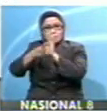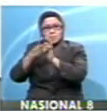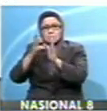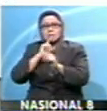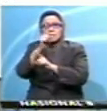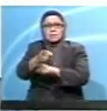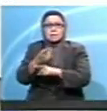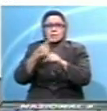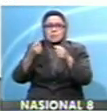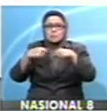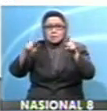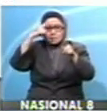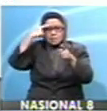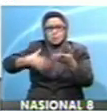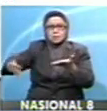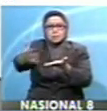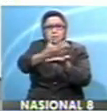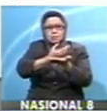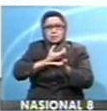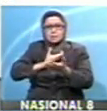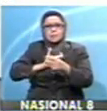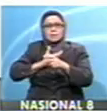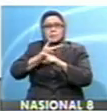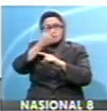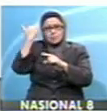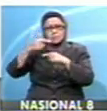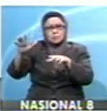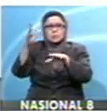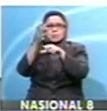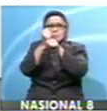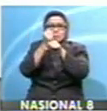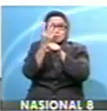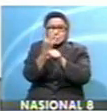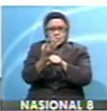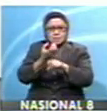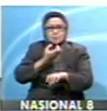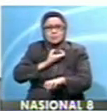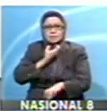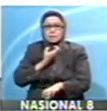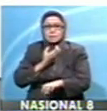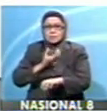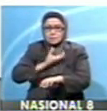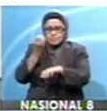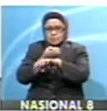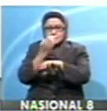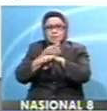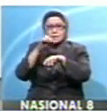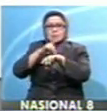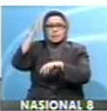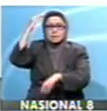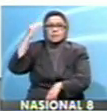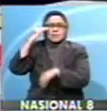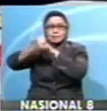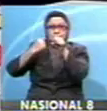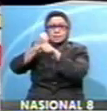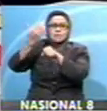temasia sukan para di Singapura Jun nanti kerana pernah memenangi empat pingan emas di kejonan sukan para Asia di inchion tahun